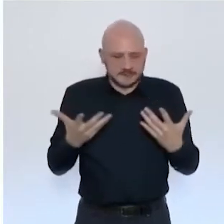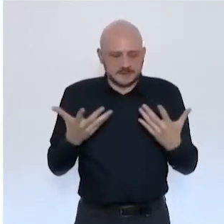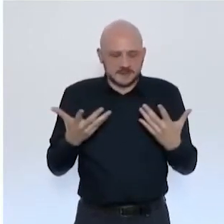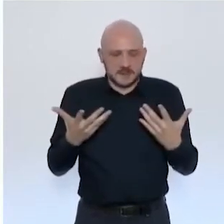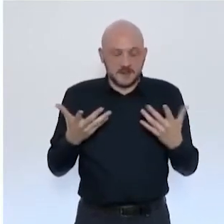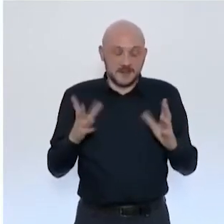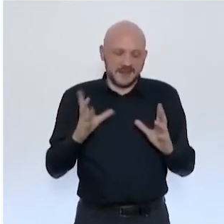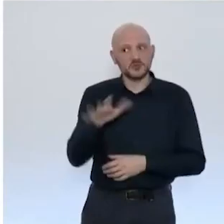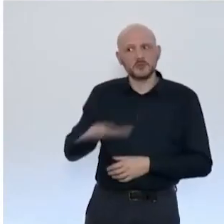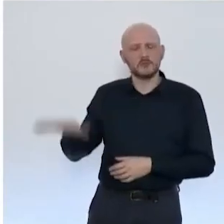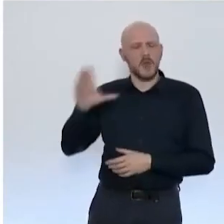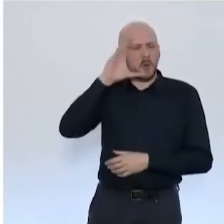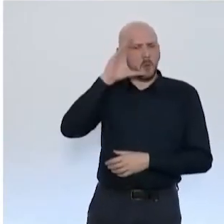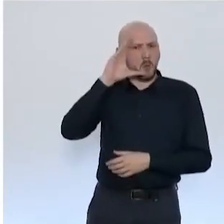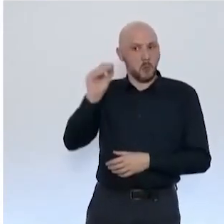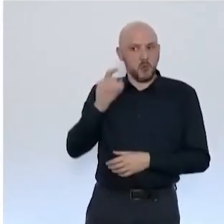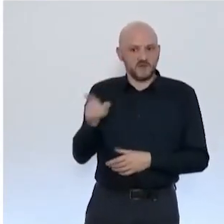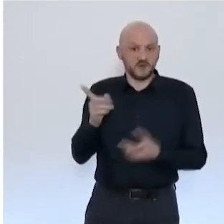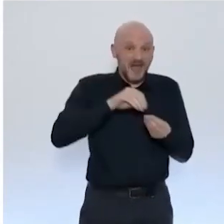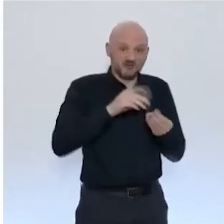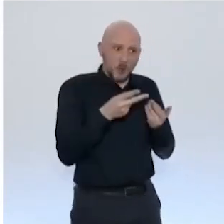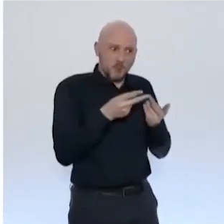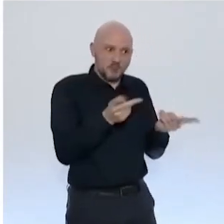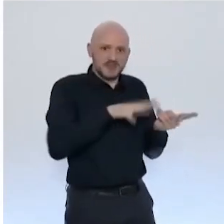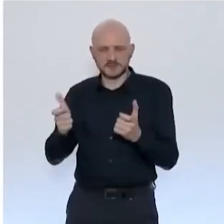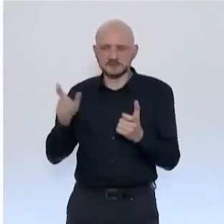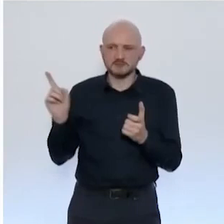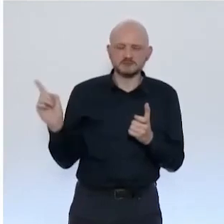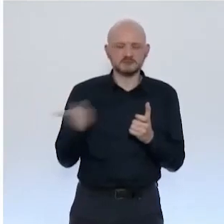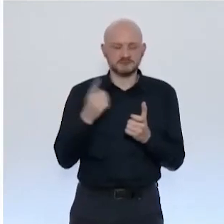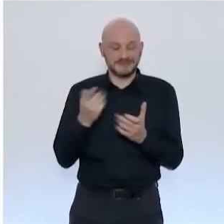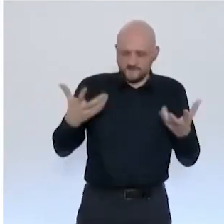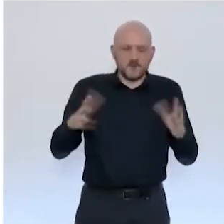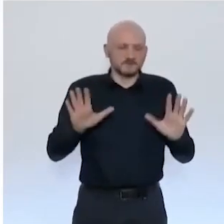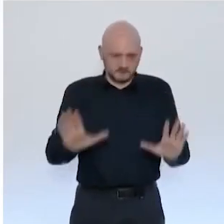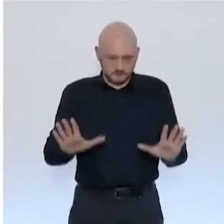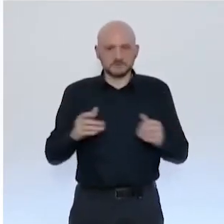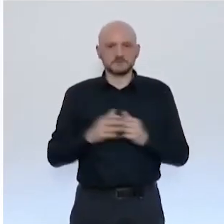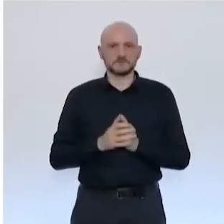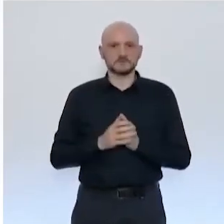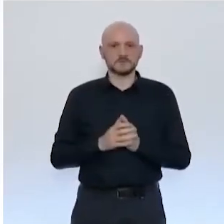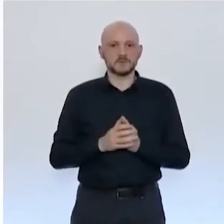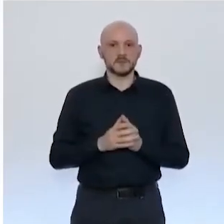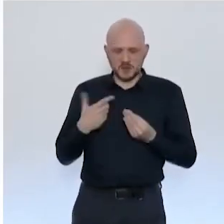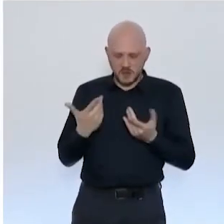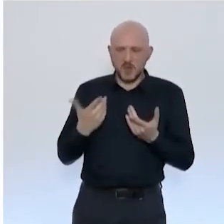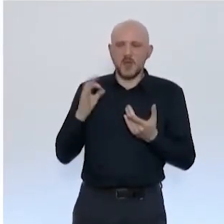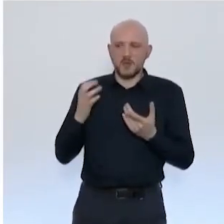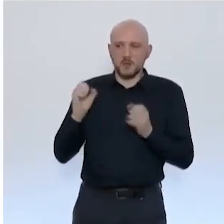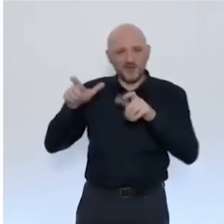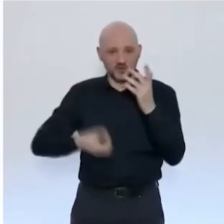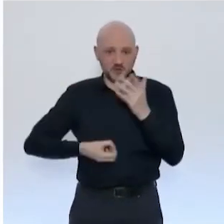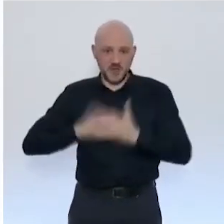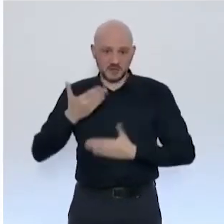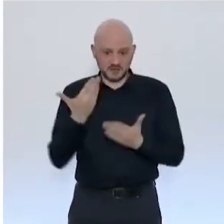Olive, hein. Celle-là, c'est pour moi, hein. En 2, anglais. Roast beef. Casse-couille. Ah,